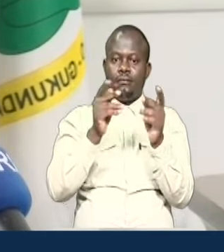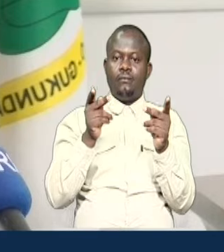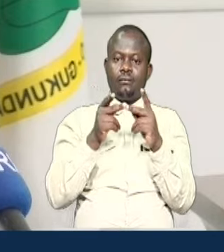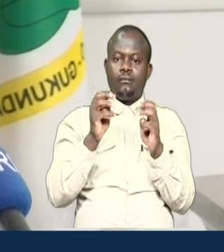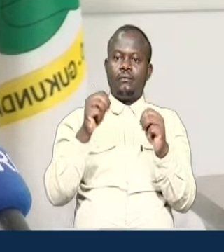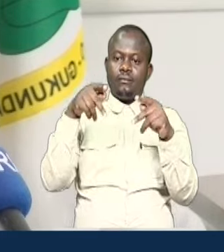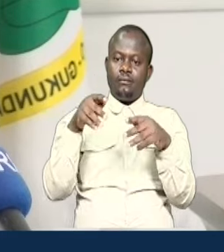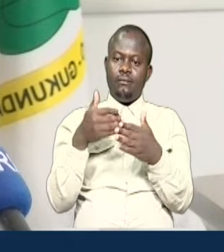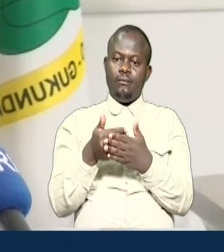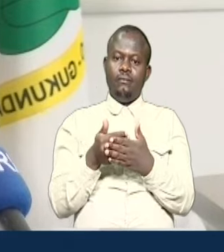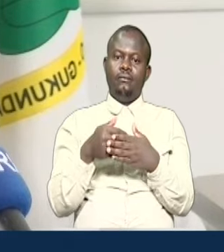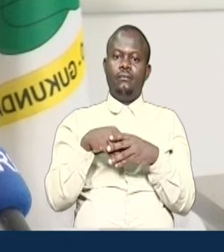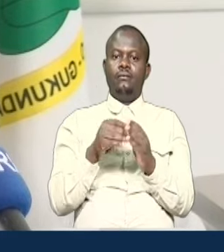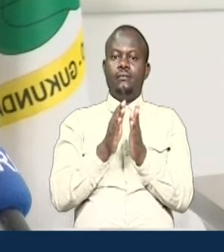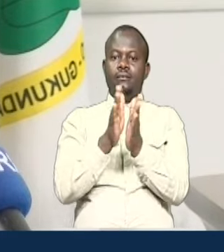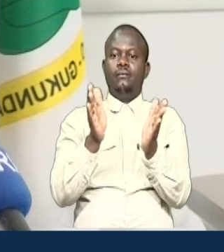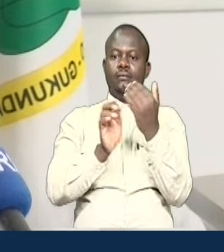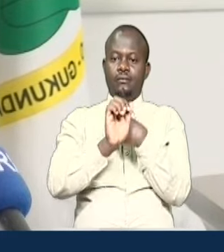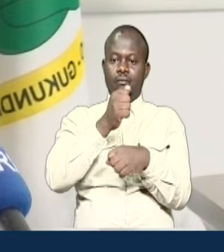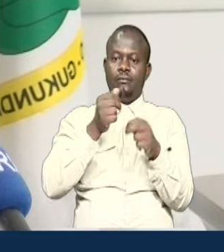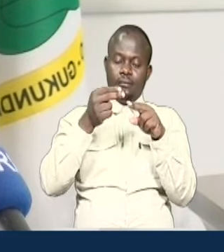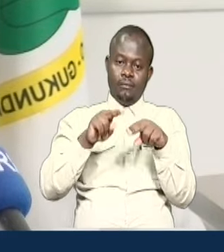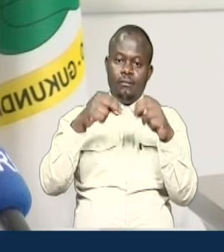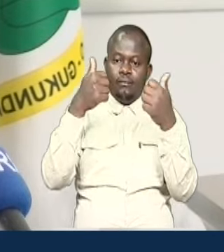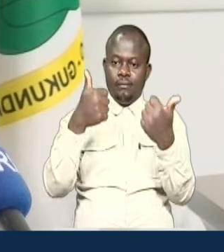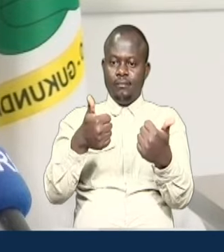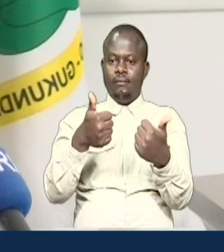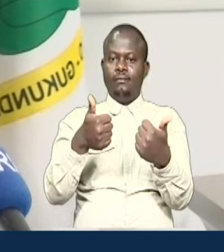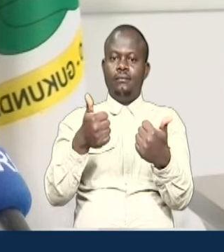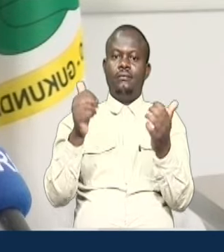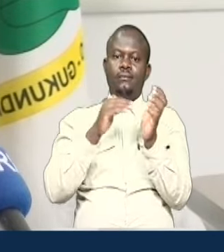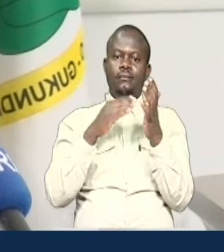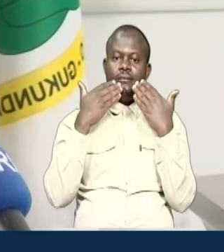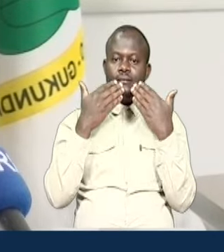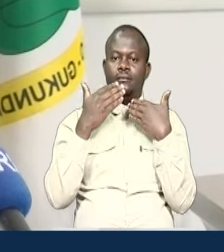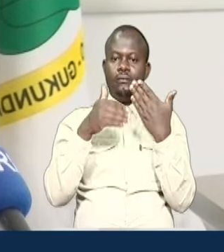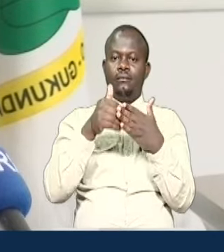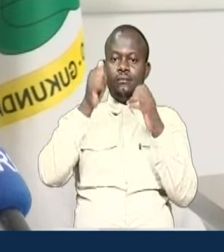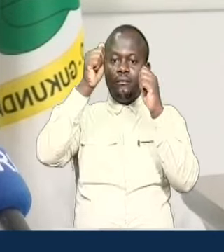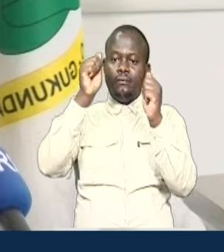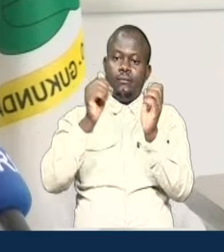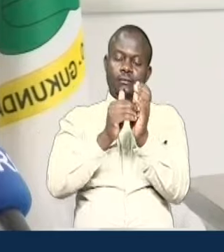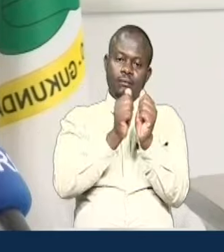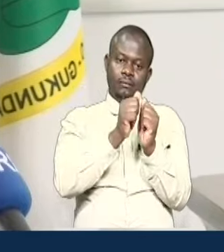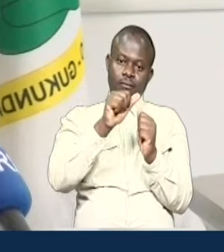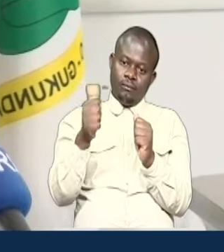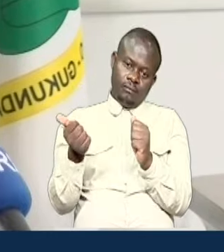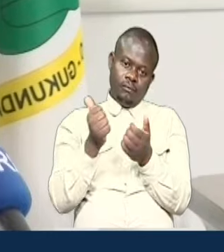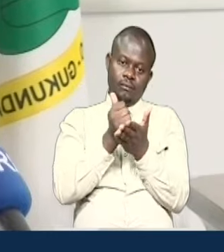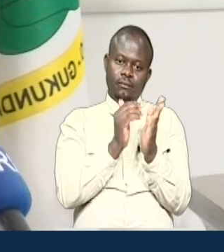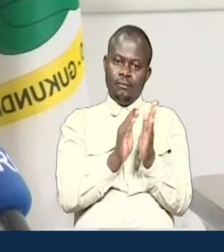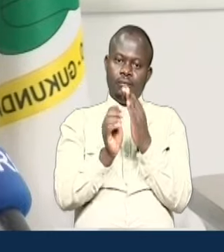Depite. Muri rusange ibikorwa birimo biragenda neza. Tunashimira abakandida ndetse n'abafasha gutegura ibi